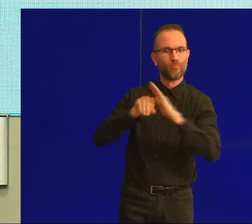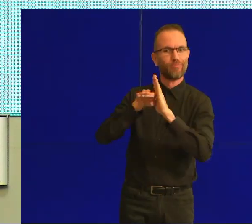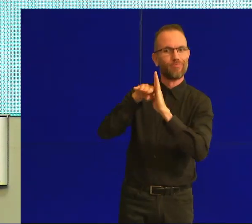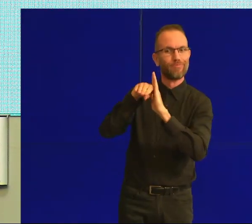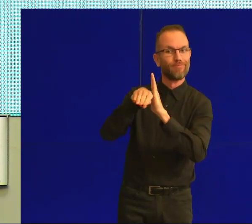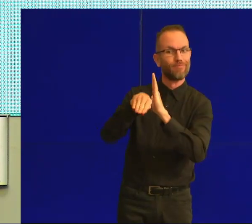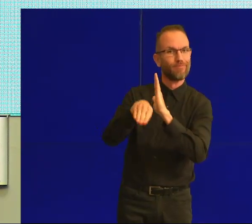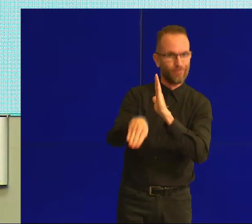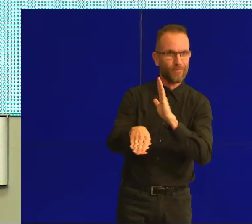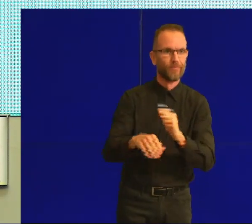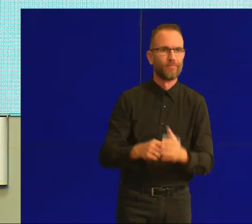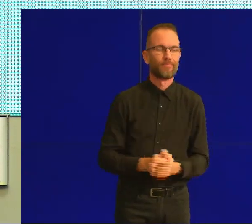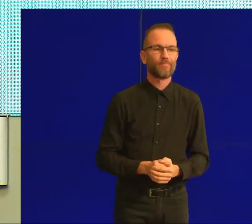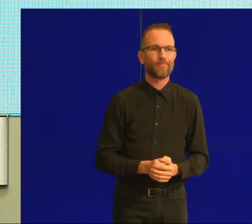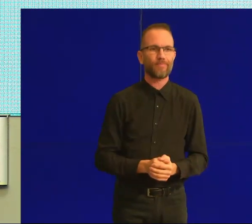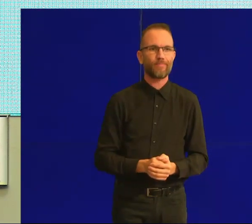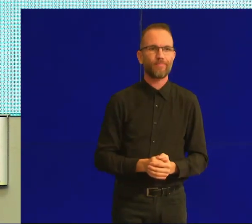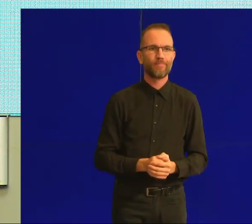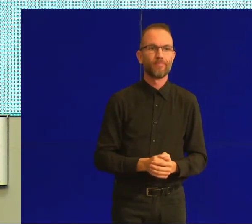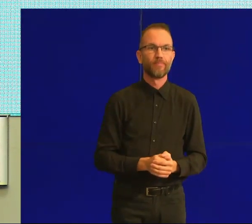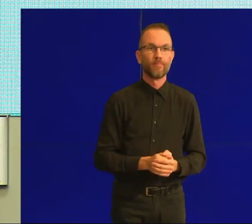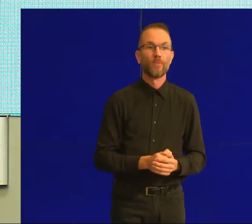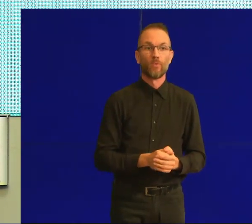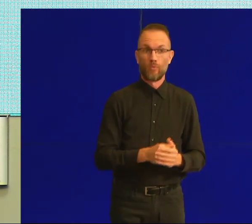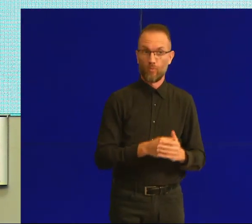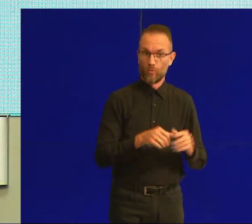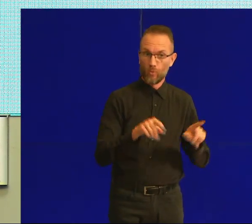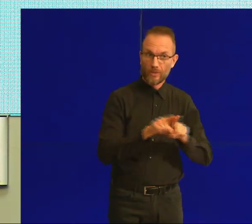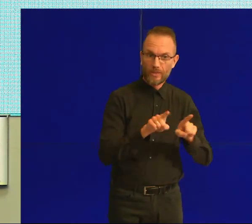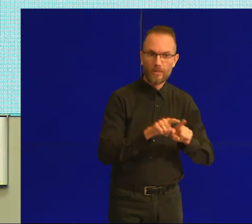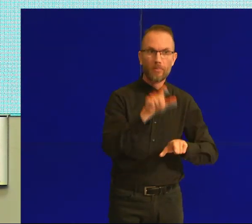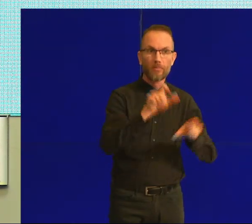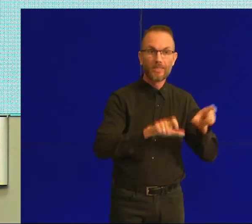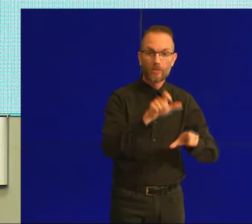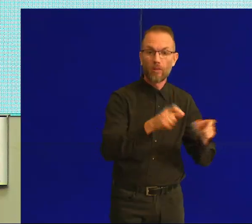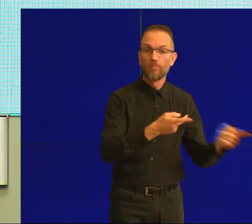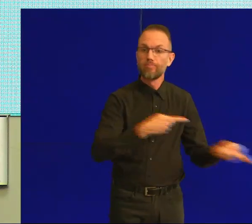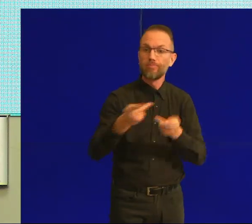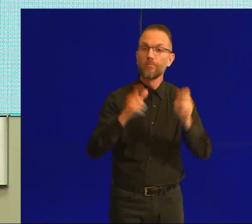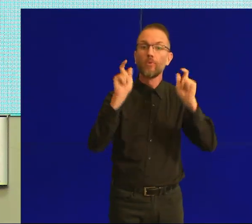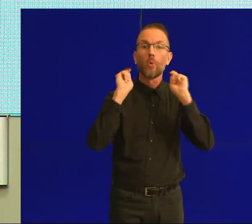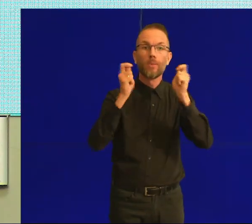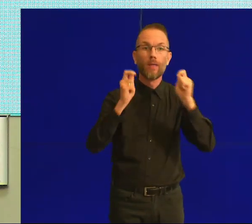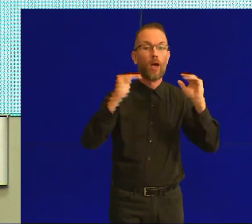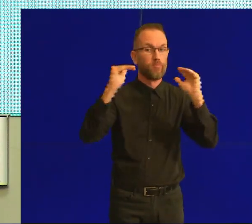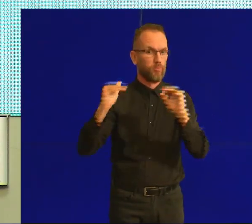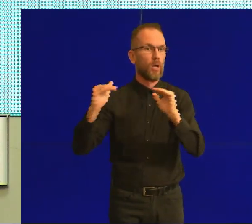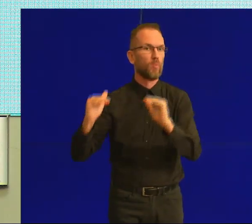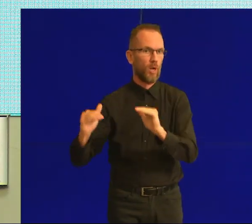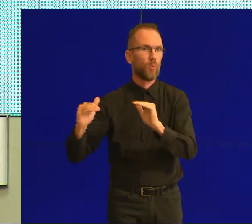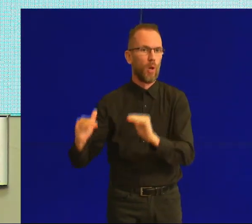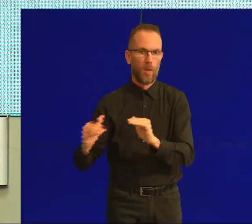qui sont hospitalisées nous sommes donc sur la bonne voie même si et on le répète